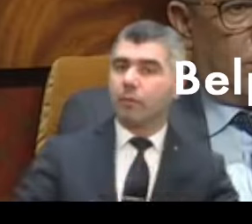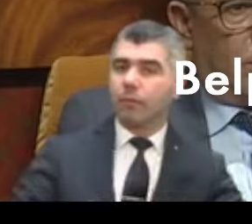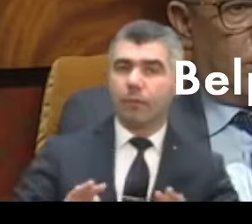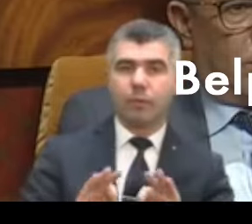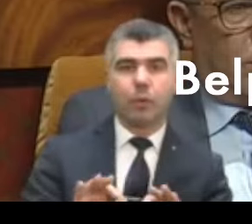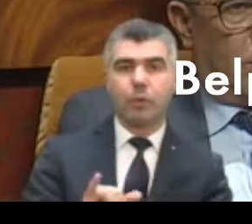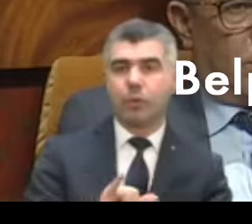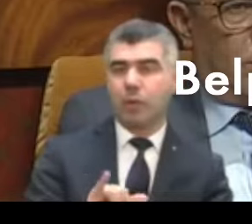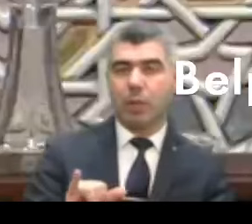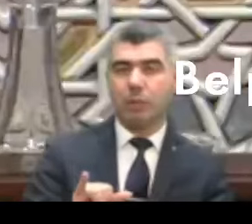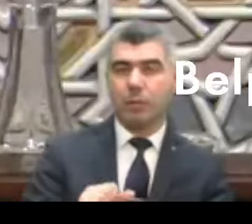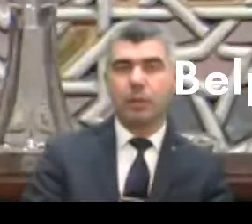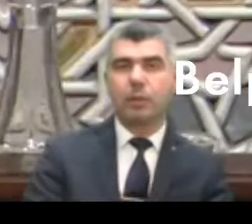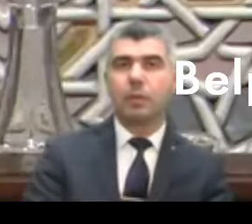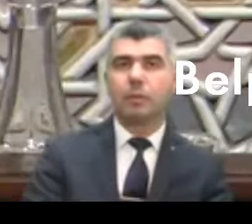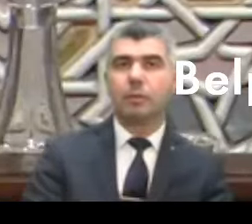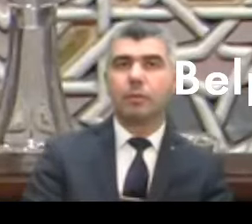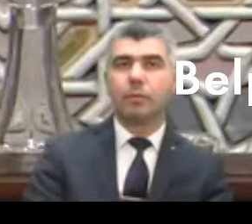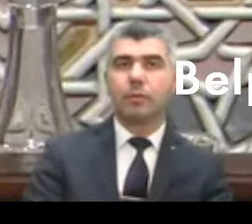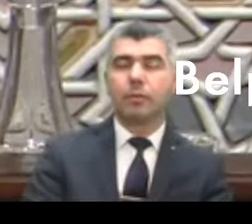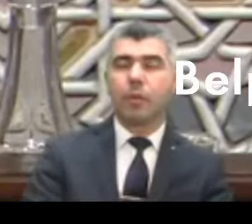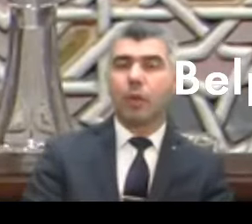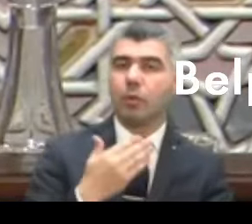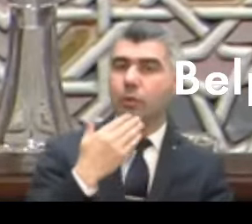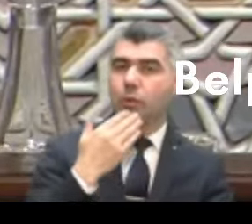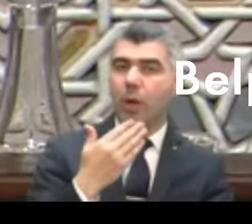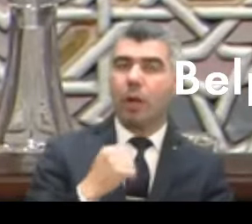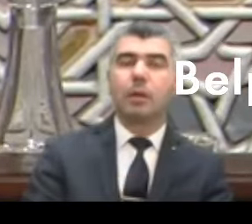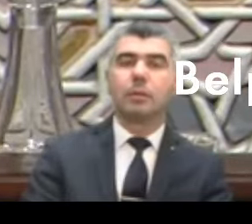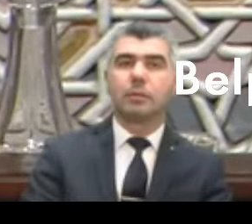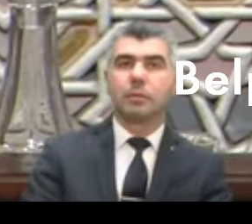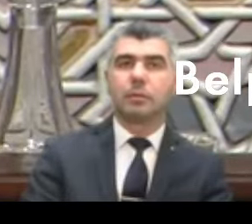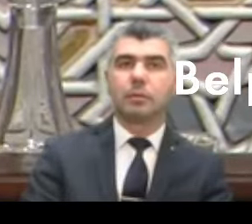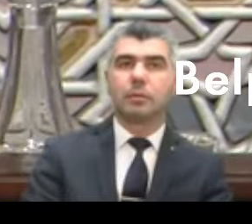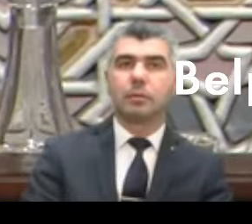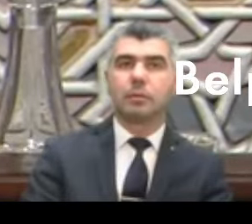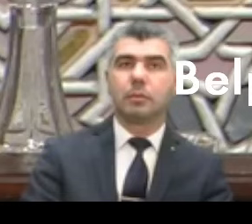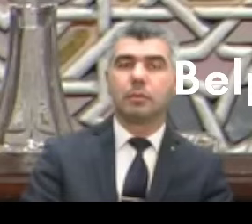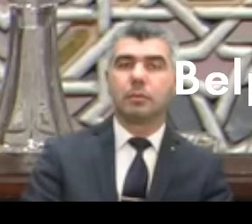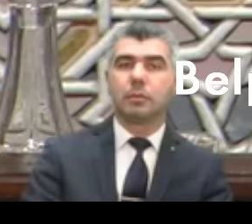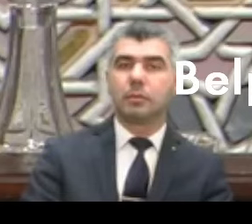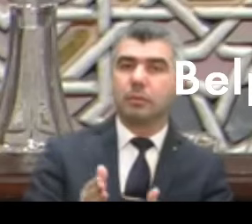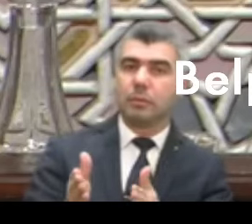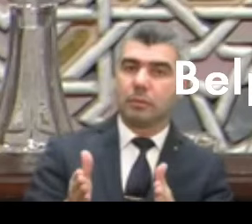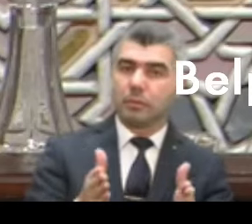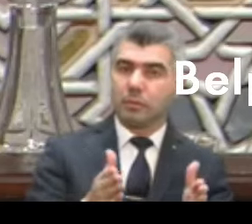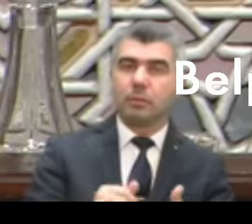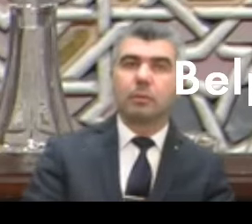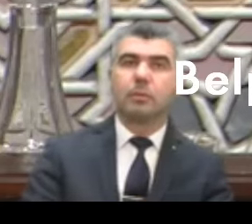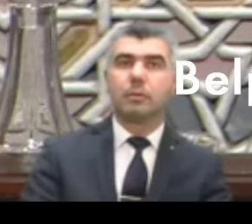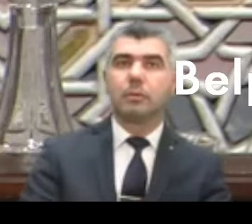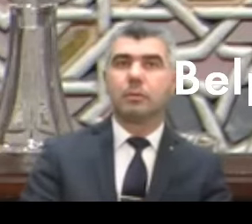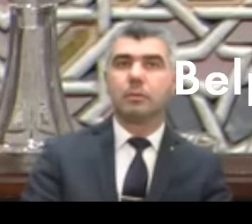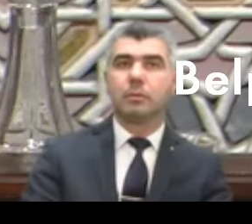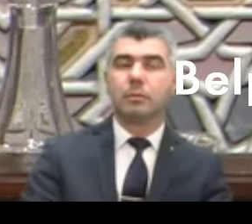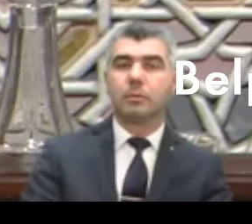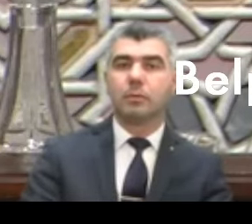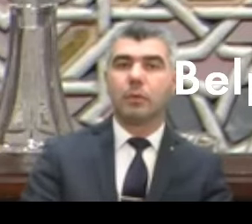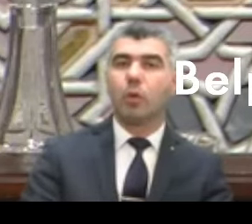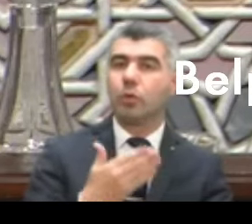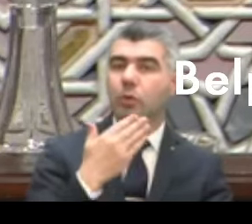الاسف والحق في المعلومه على الاقل الاكاديميين شكرا سيد الرئيس على